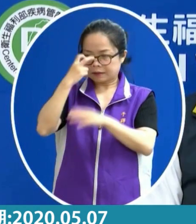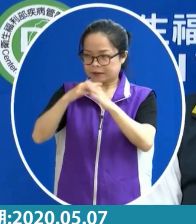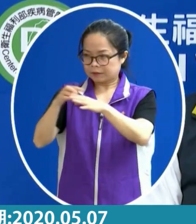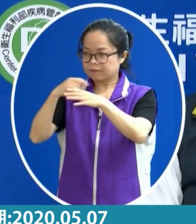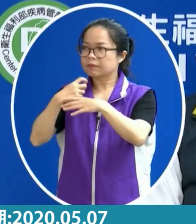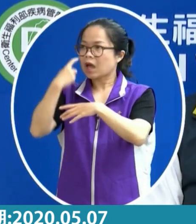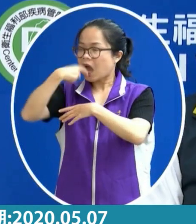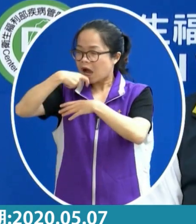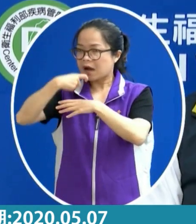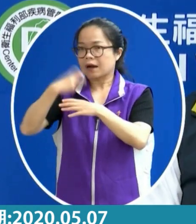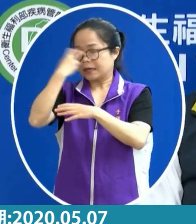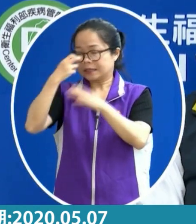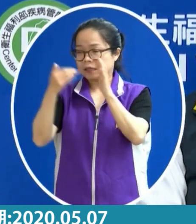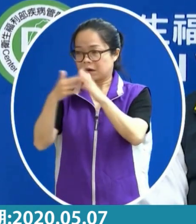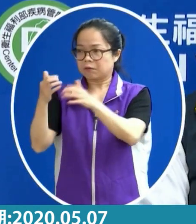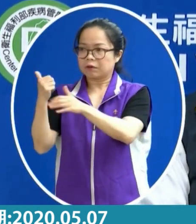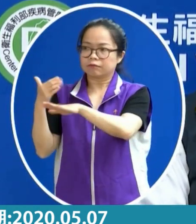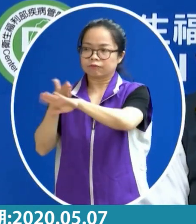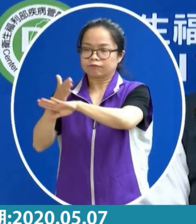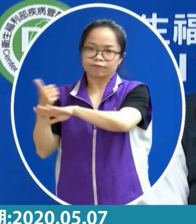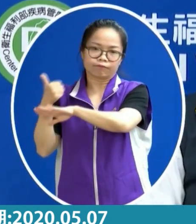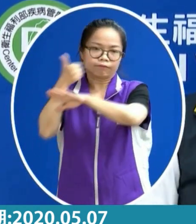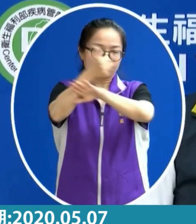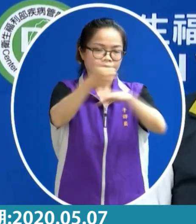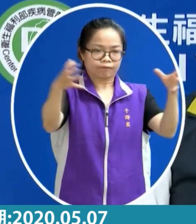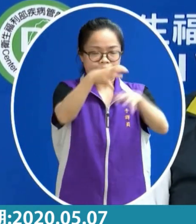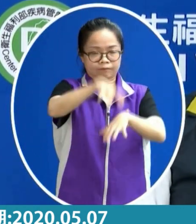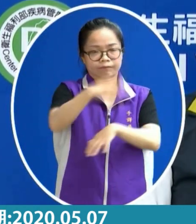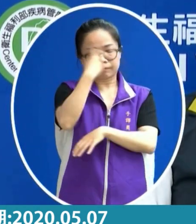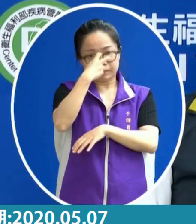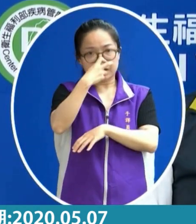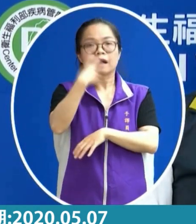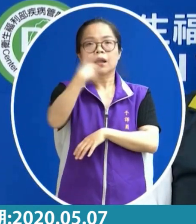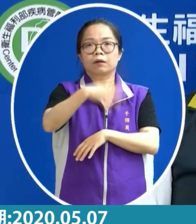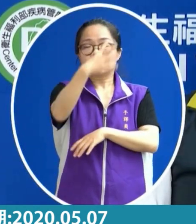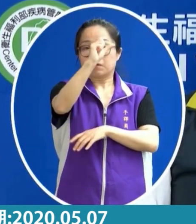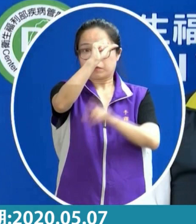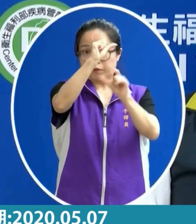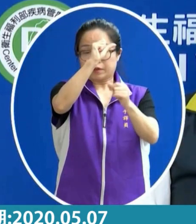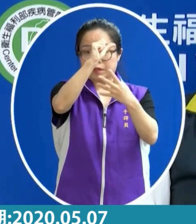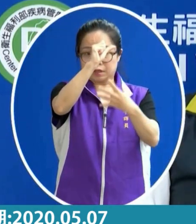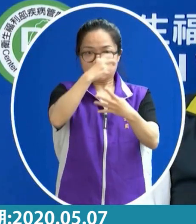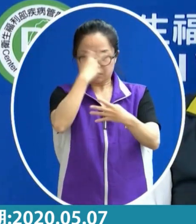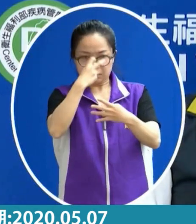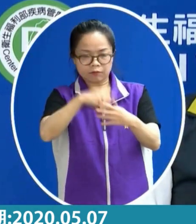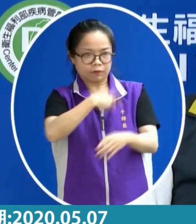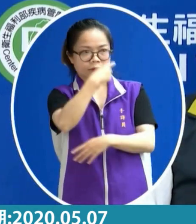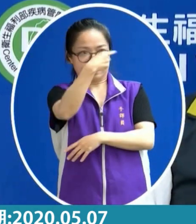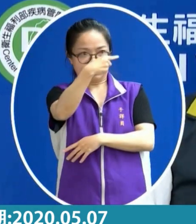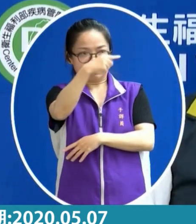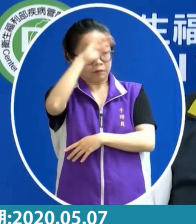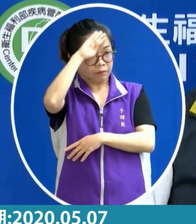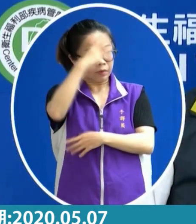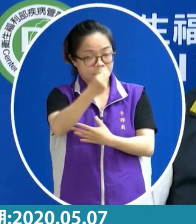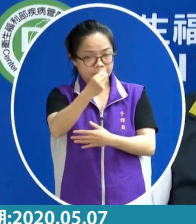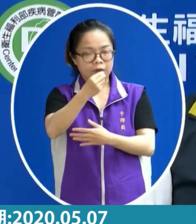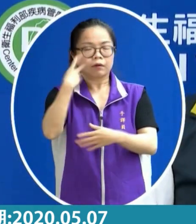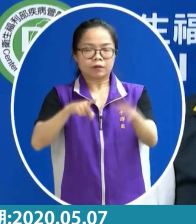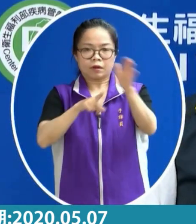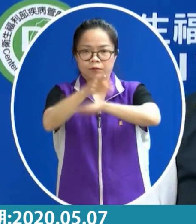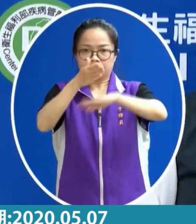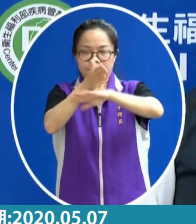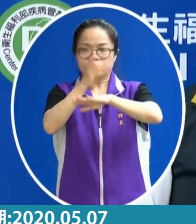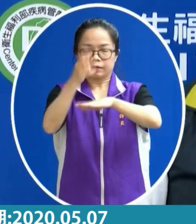检后送至集中检疫所，并于5月4日检验阴性后搭乘防疫专